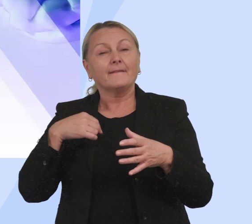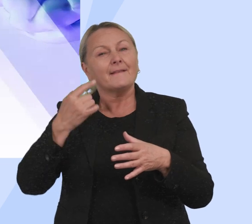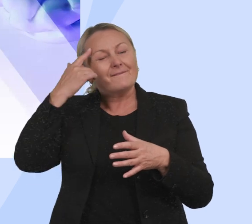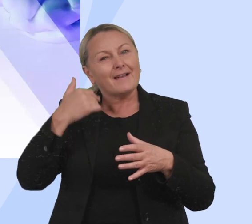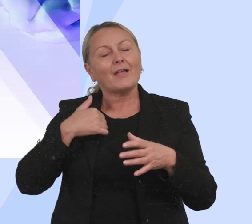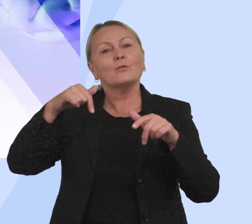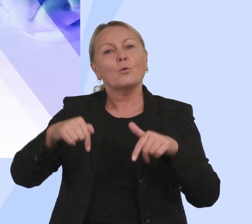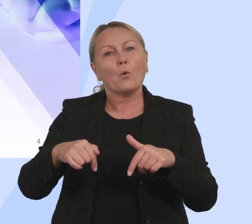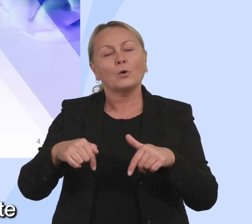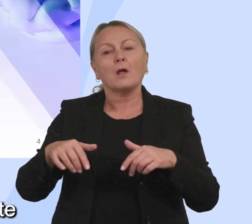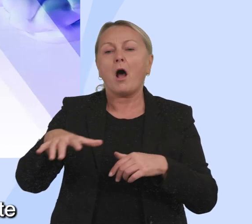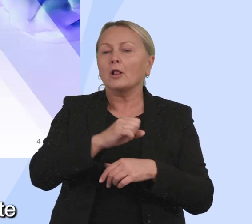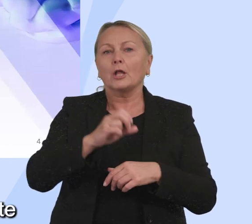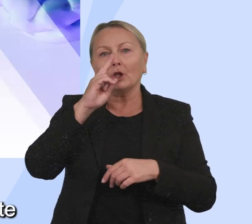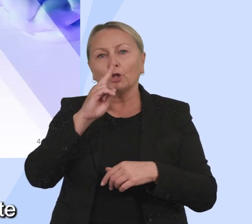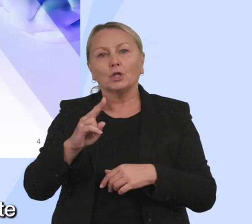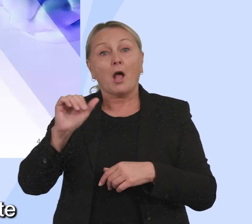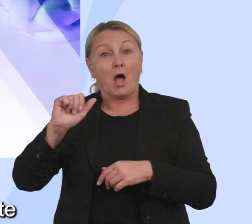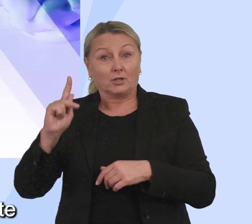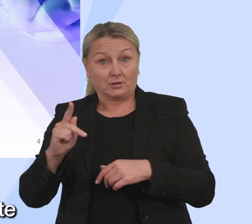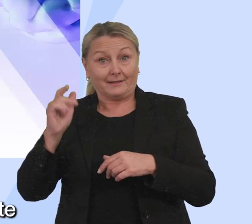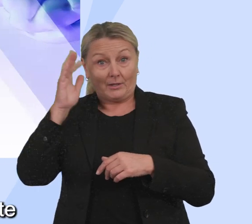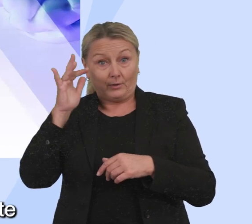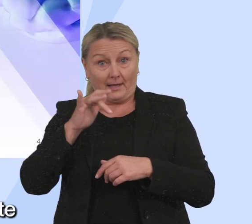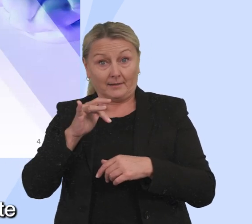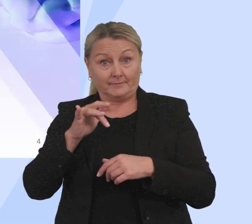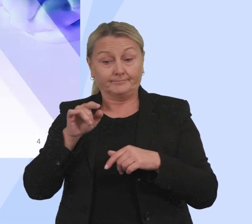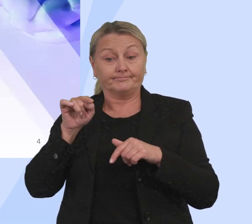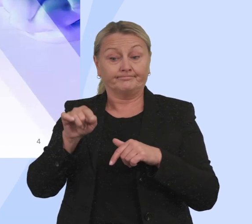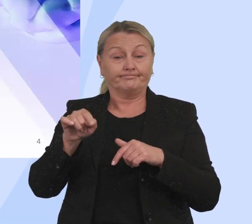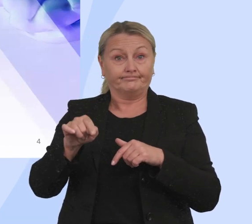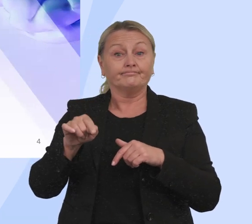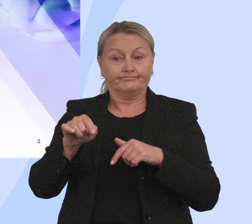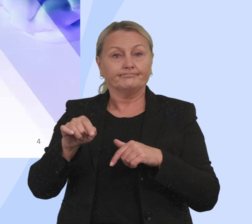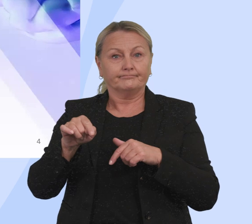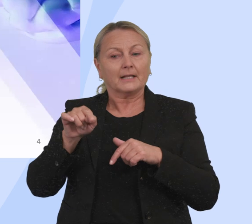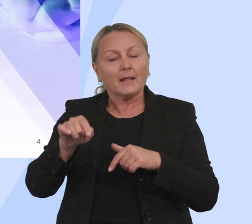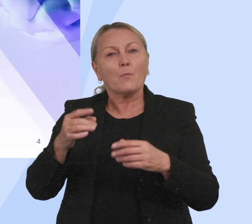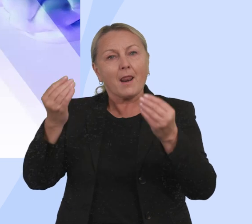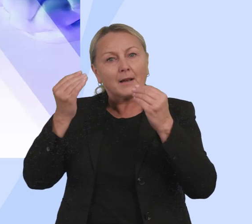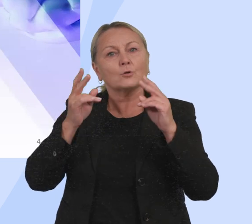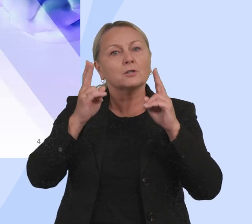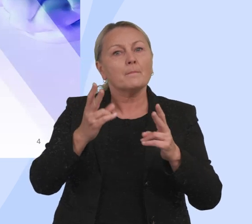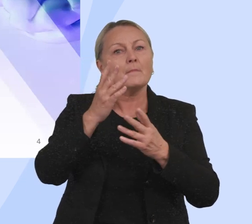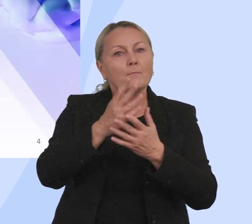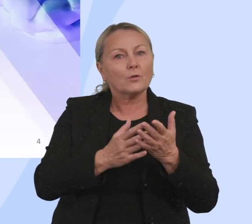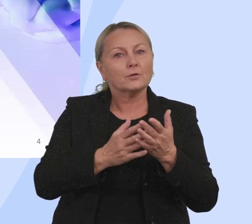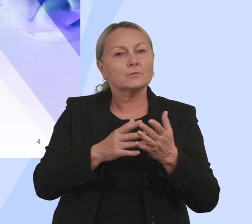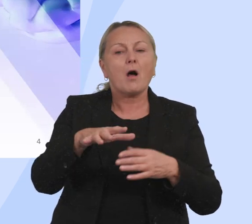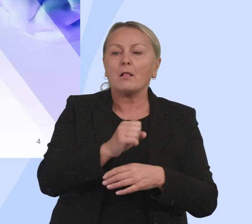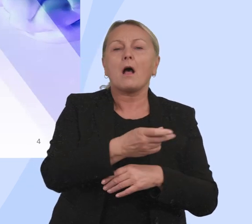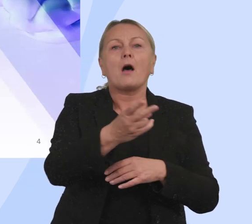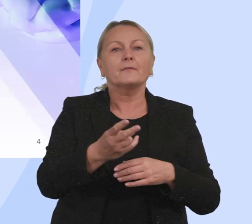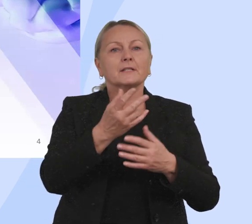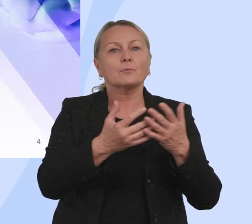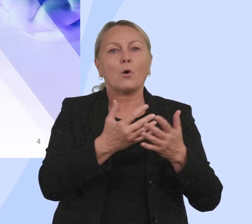nye ASK-teorier peger på, at ASK skal læres ligesom alle andre sprog. Ved at man møder sproget, ved at man anvender sproget